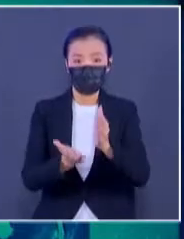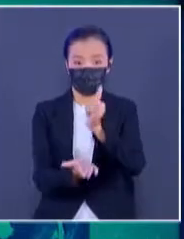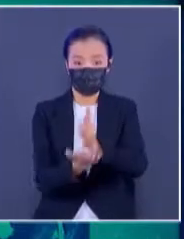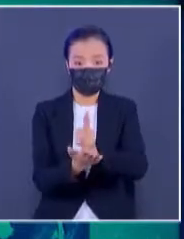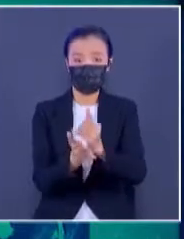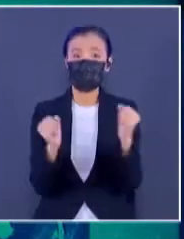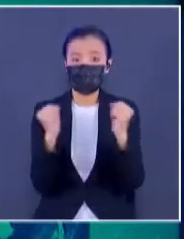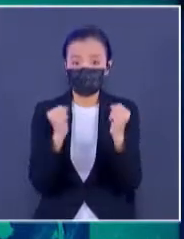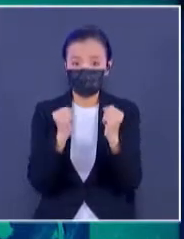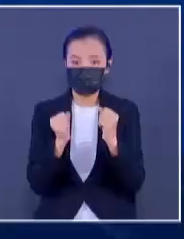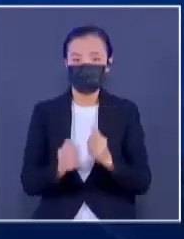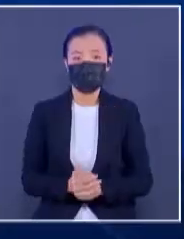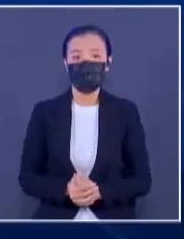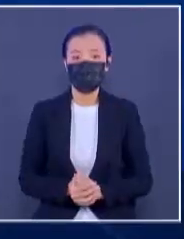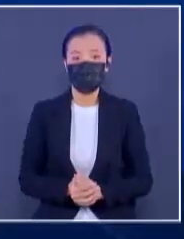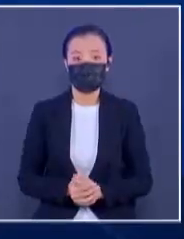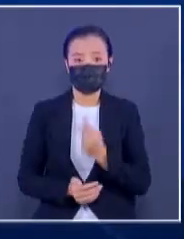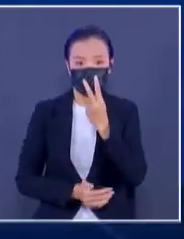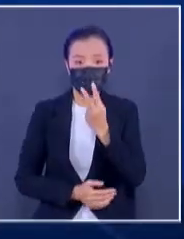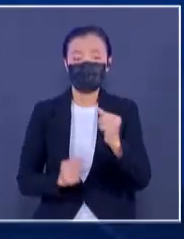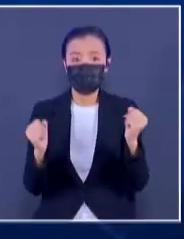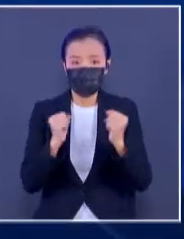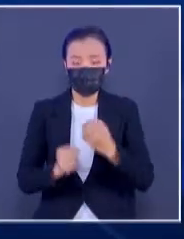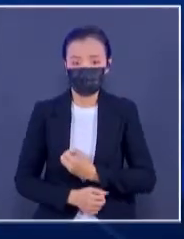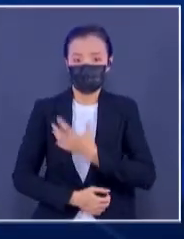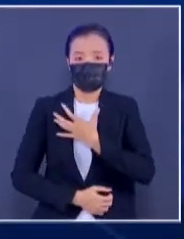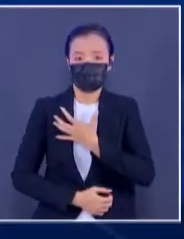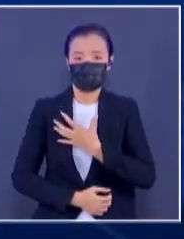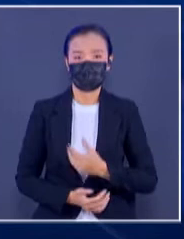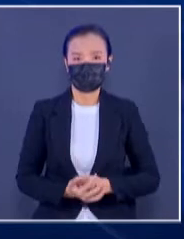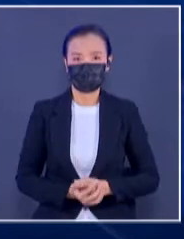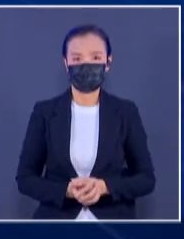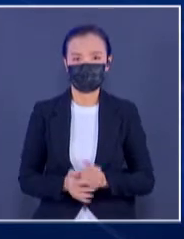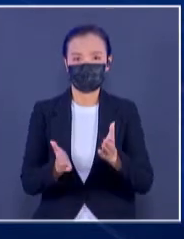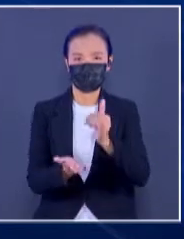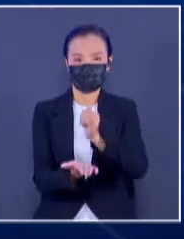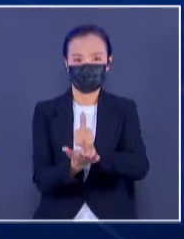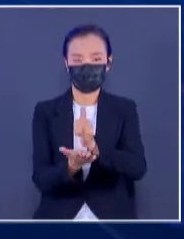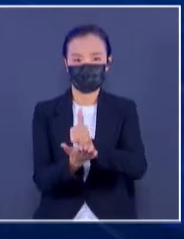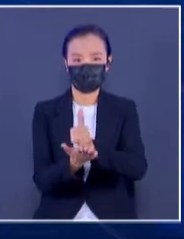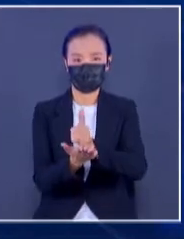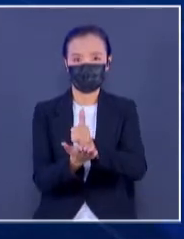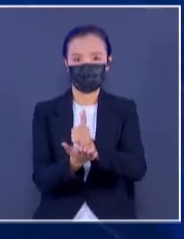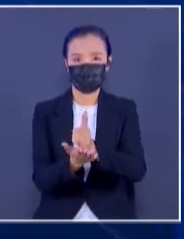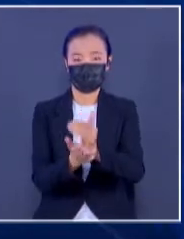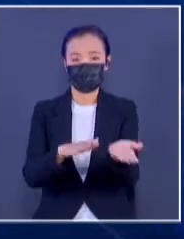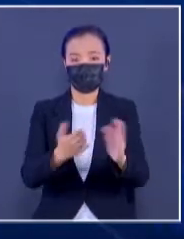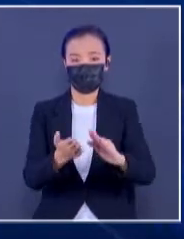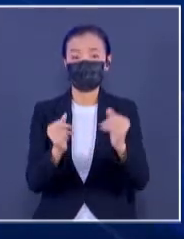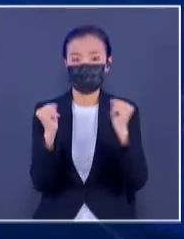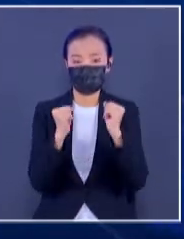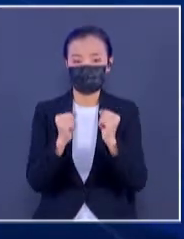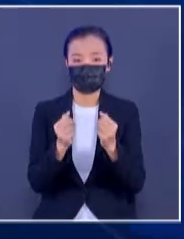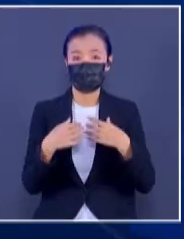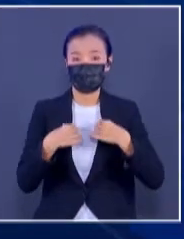ครับใครเห็นใครก็ช็อกกับภาพนี้เนี่ยฮ ะ โรงเย็นมีผ้าคลุมไว้ดิบดีฮะผู้ใช้ Facebook ร